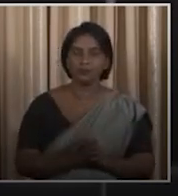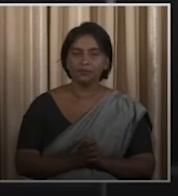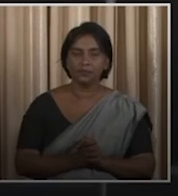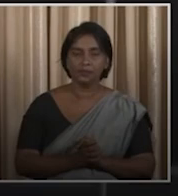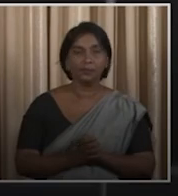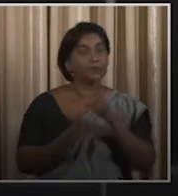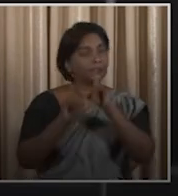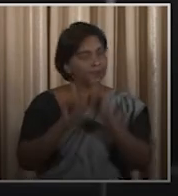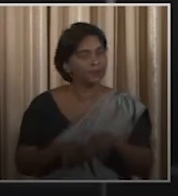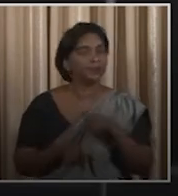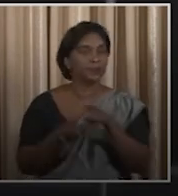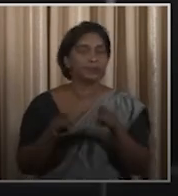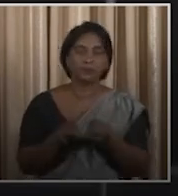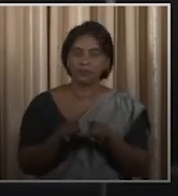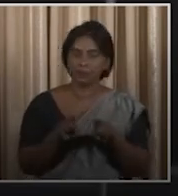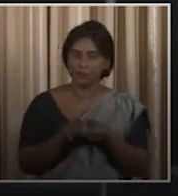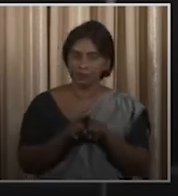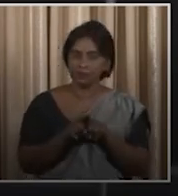ඒ වගේම තමයි